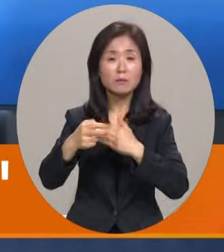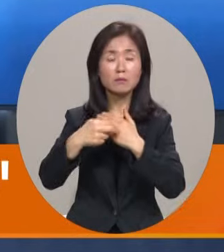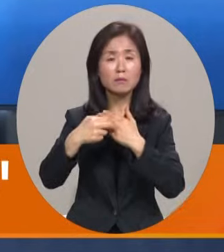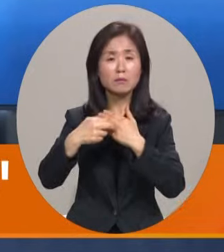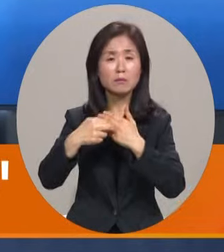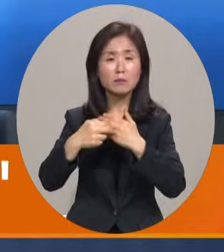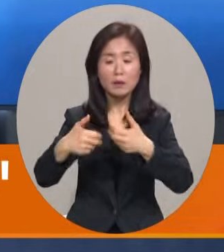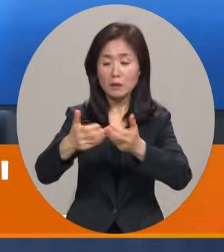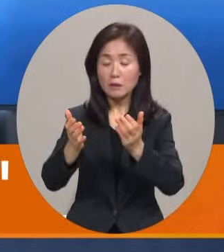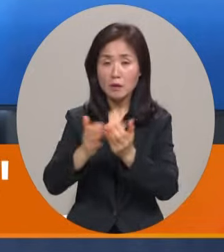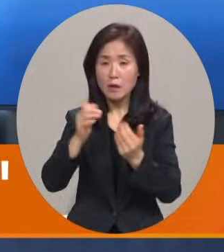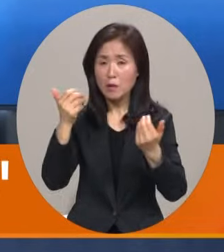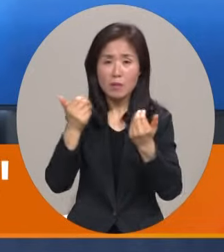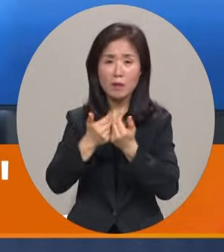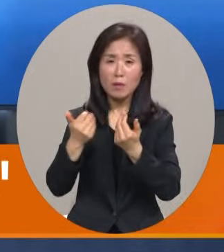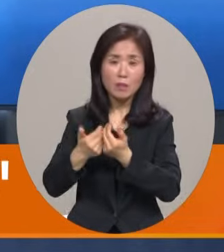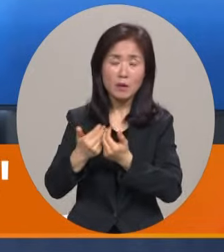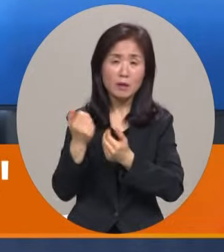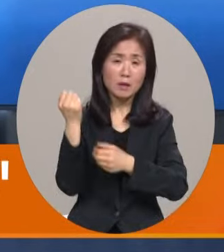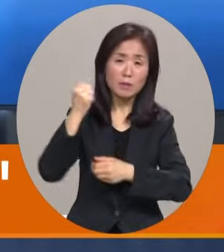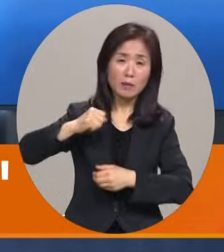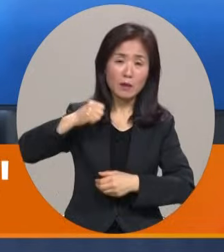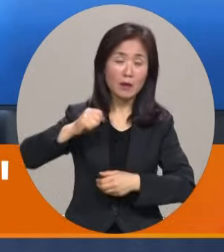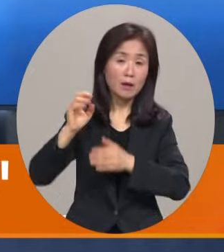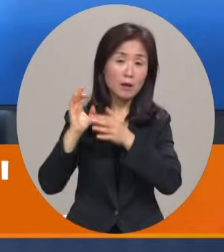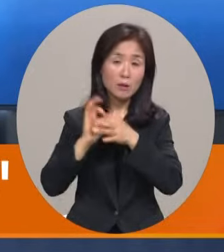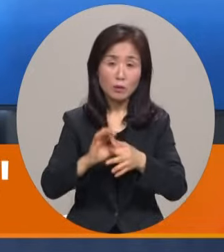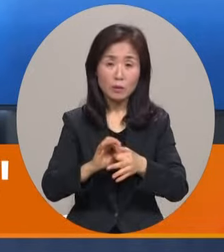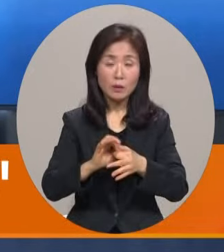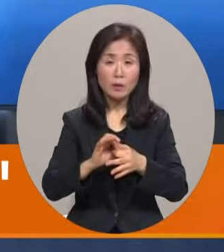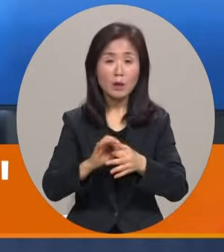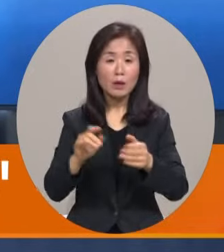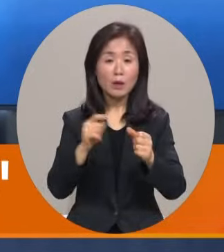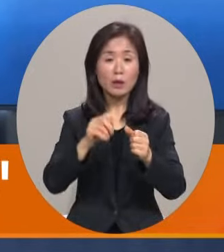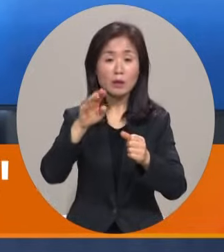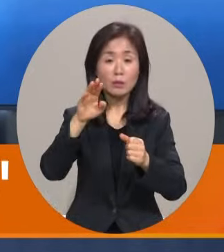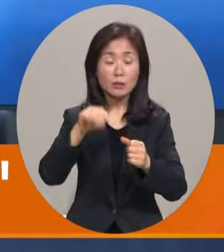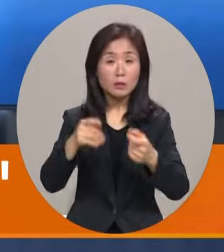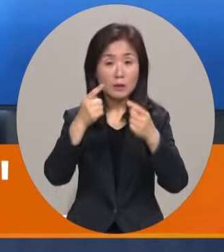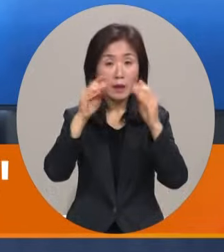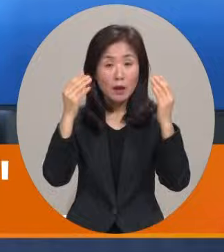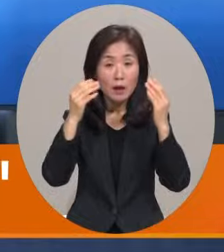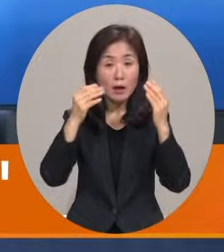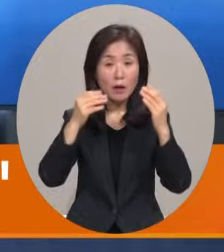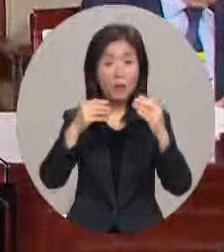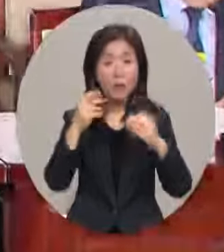있습니다. 교육부는 대학별 수요 조사에 착수했습니다. 서진석 기자입니다.